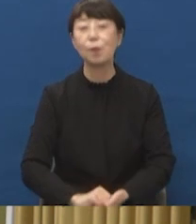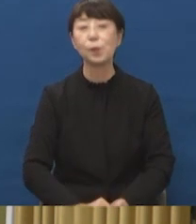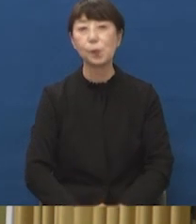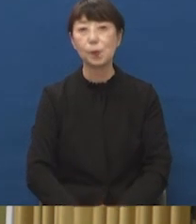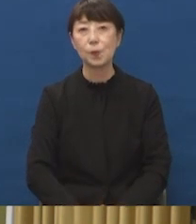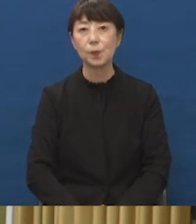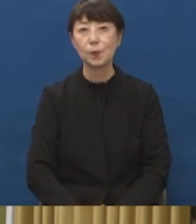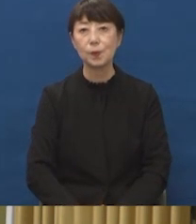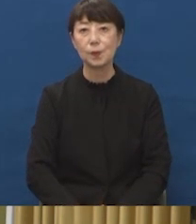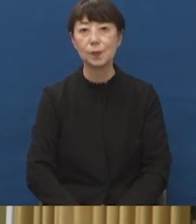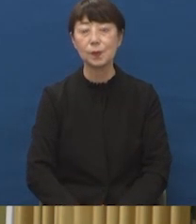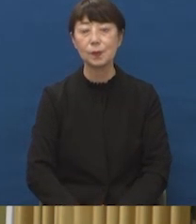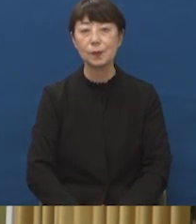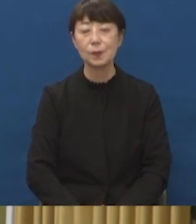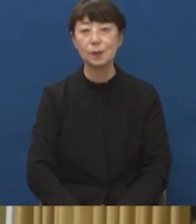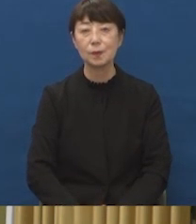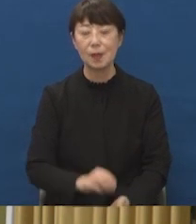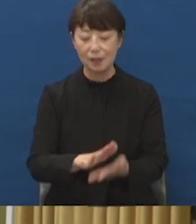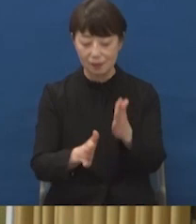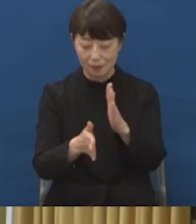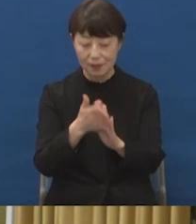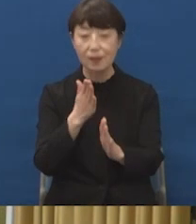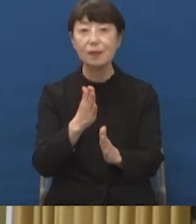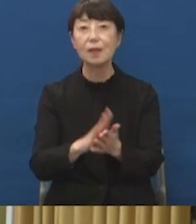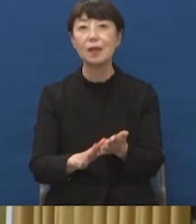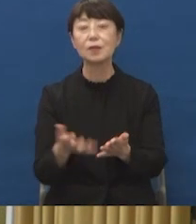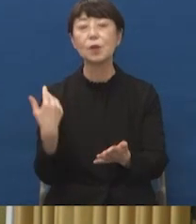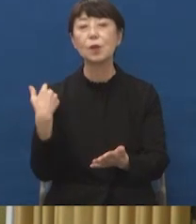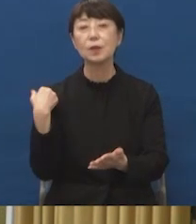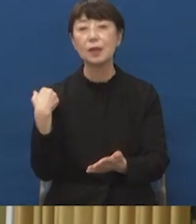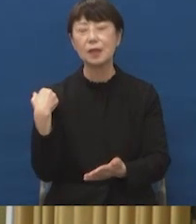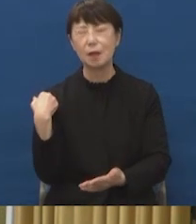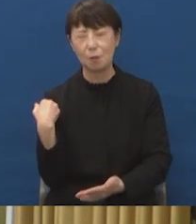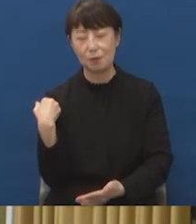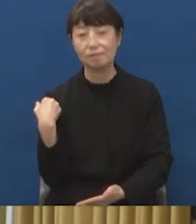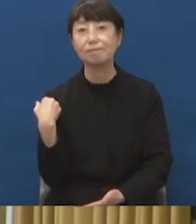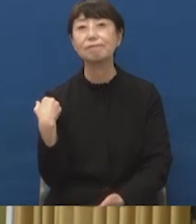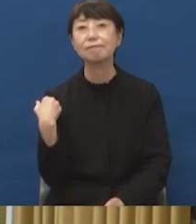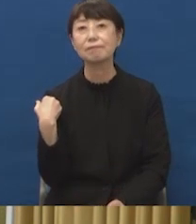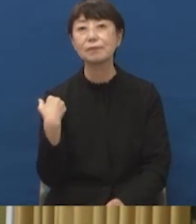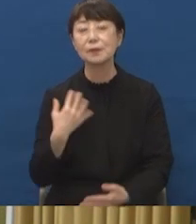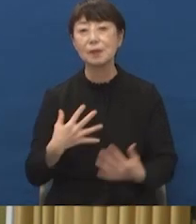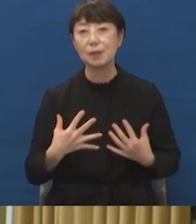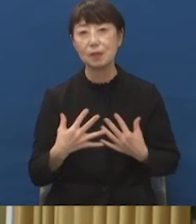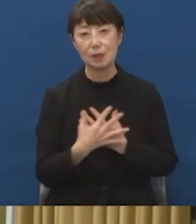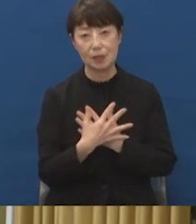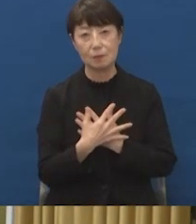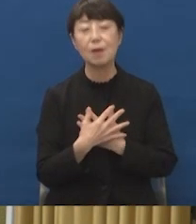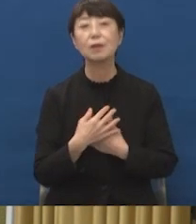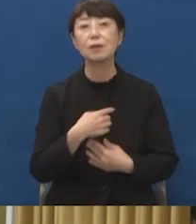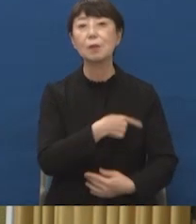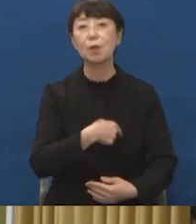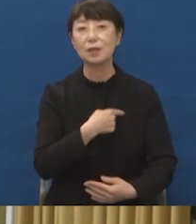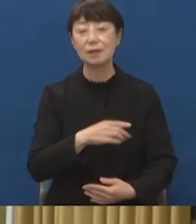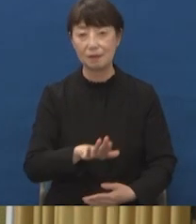になり、改めてその責任の重さに、身の引き締まる思いでござい